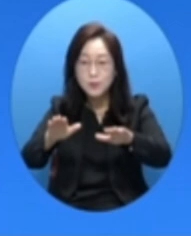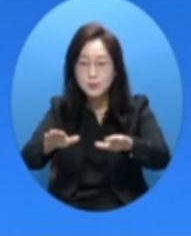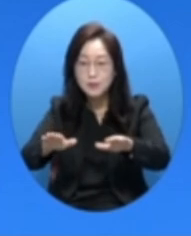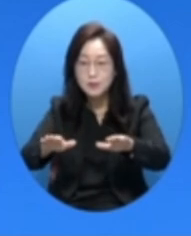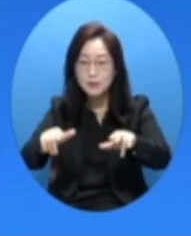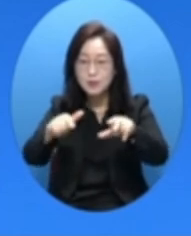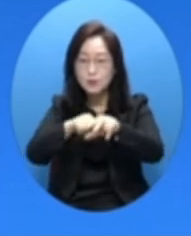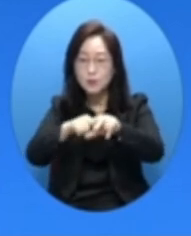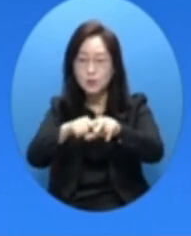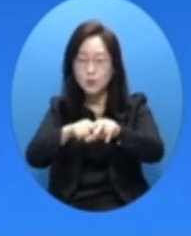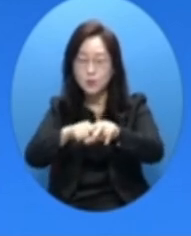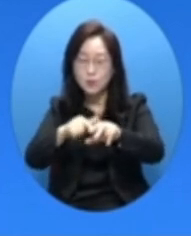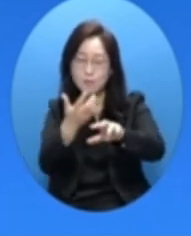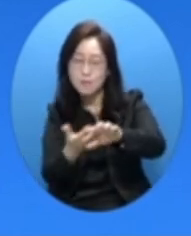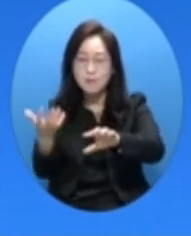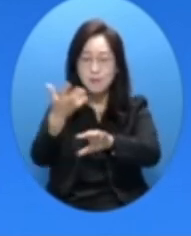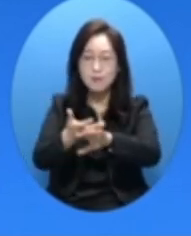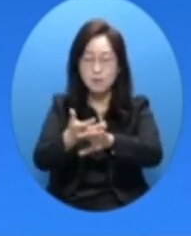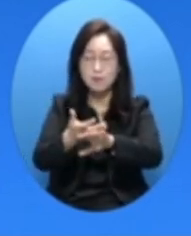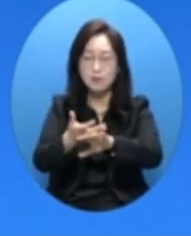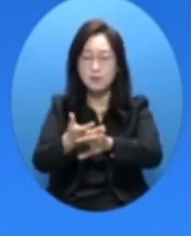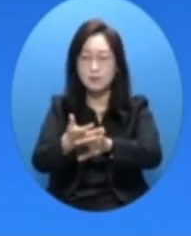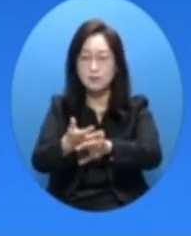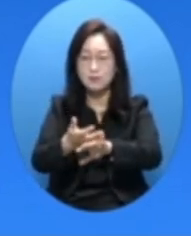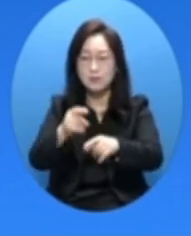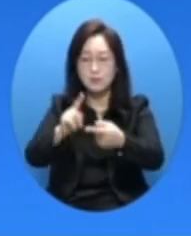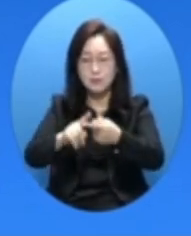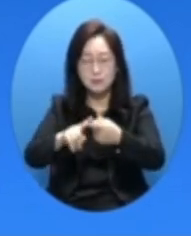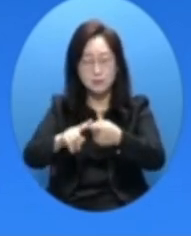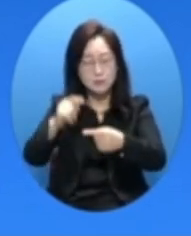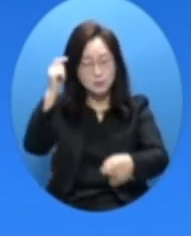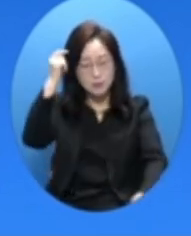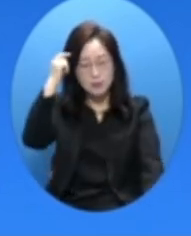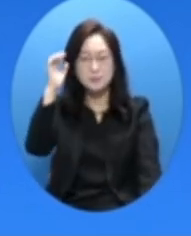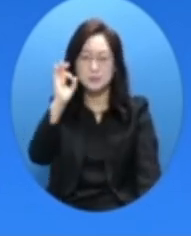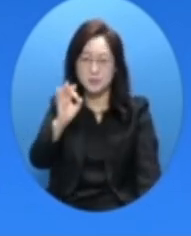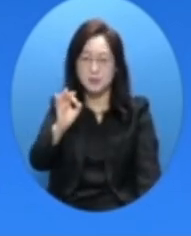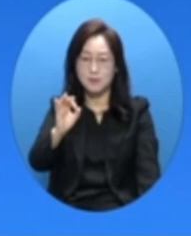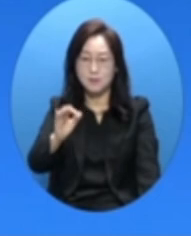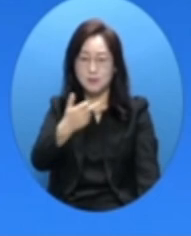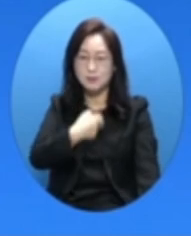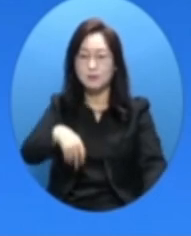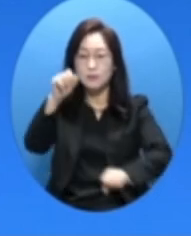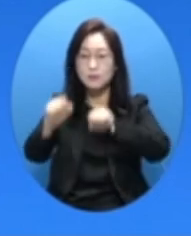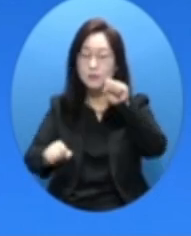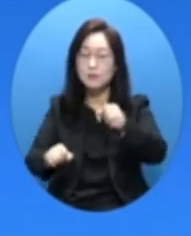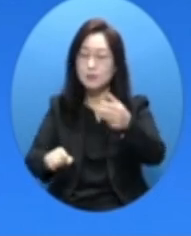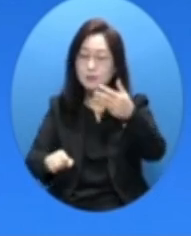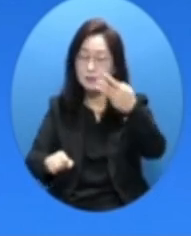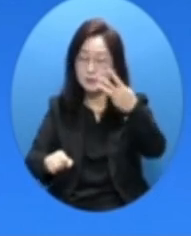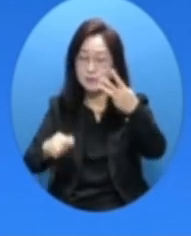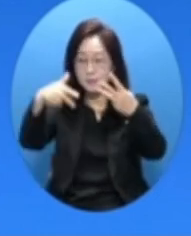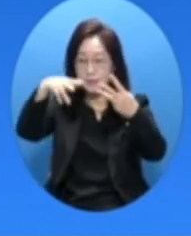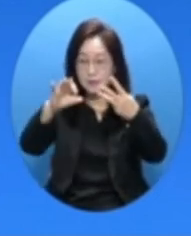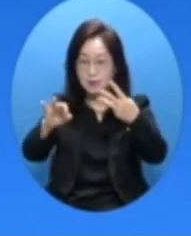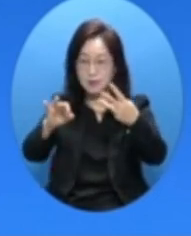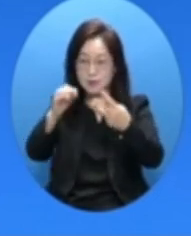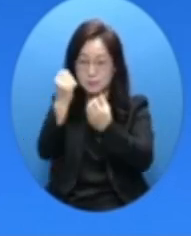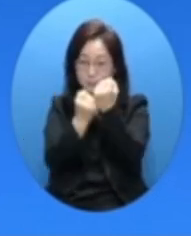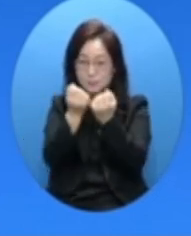종교역에 뜻을 생각하면서 오늘 사도행전 3장의 말씀을 함께 나누기를